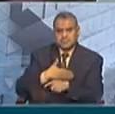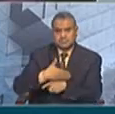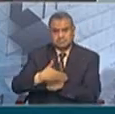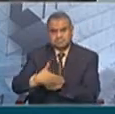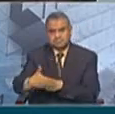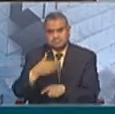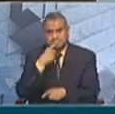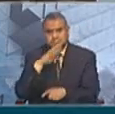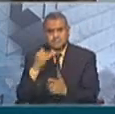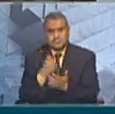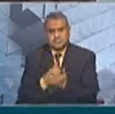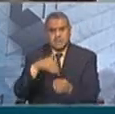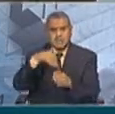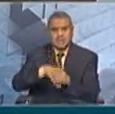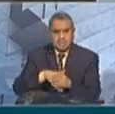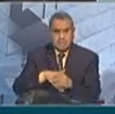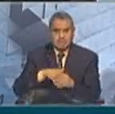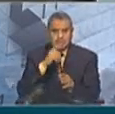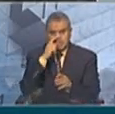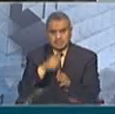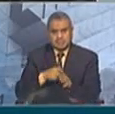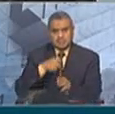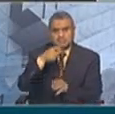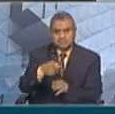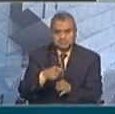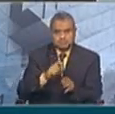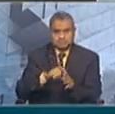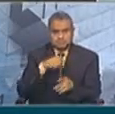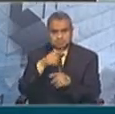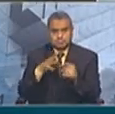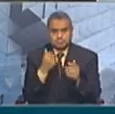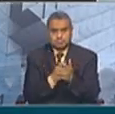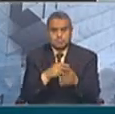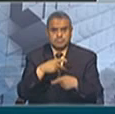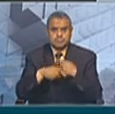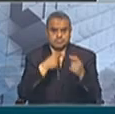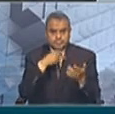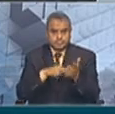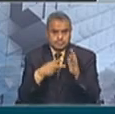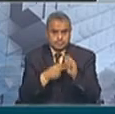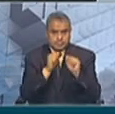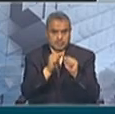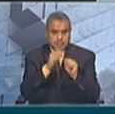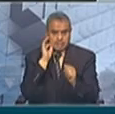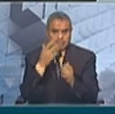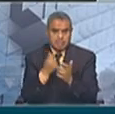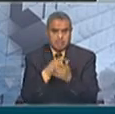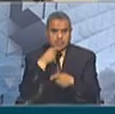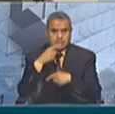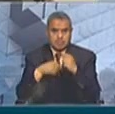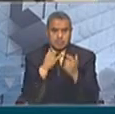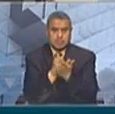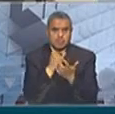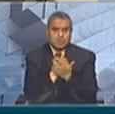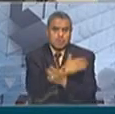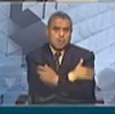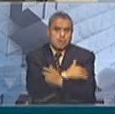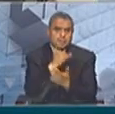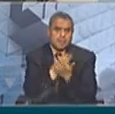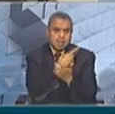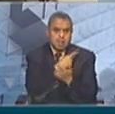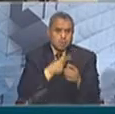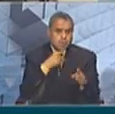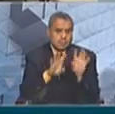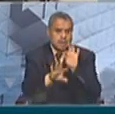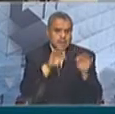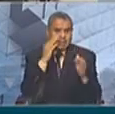ربما الانتخابات الأمريكية، يعني هناك كباش إقليمي هو الذي عطل الحكومة، لأن في بداية